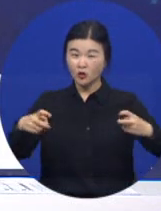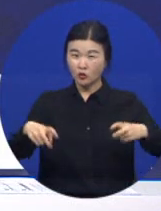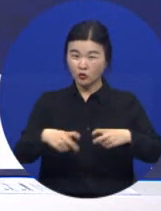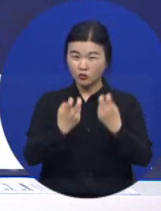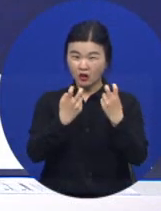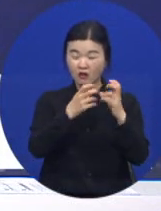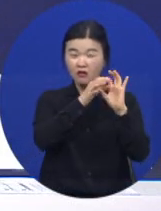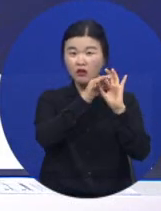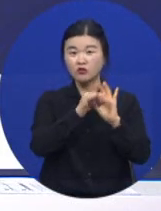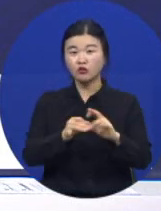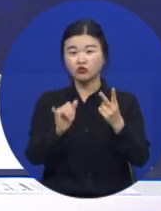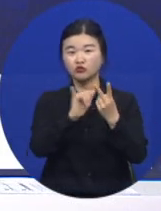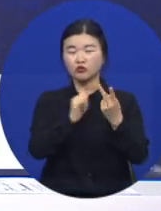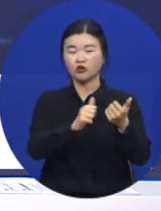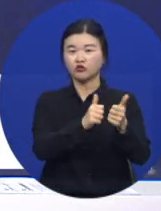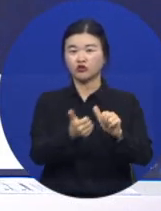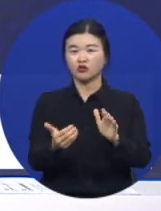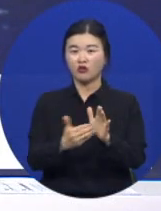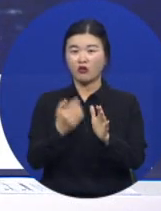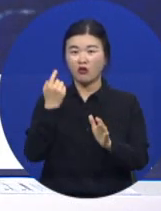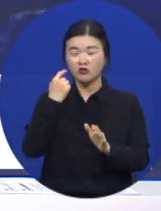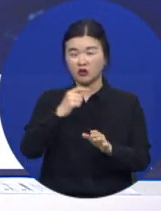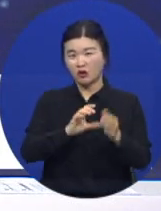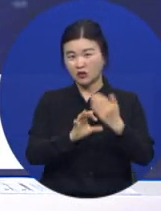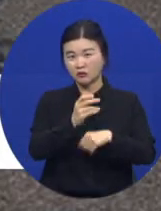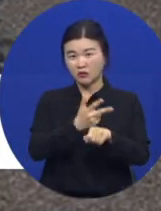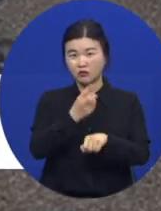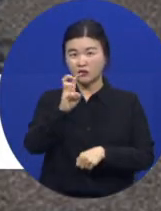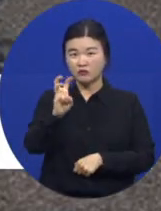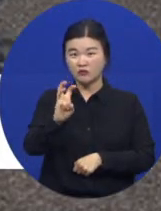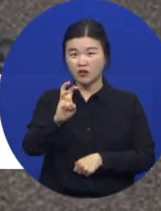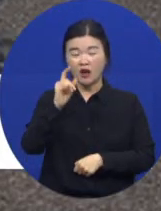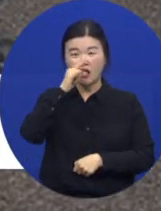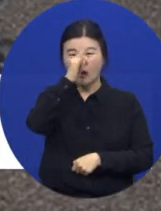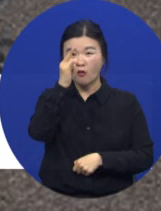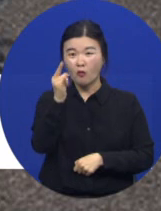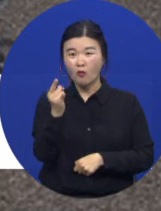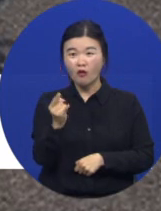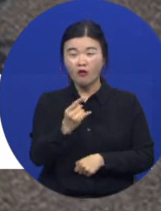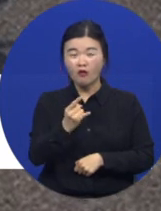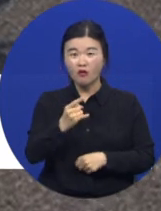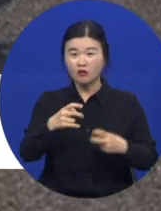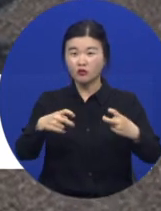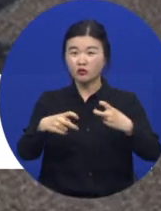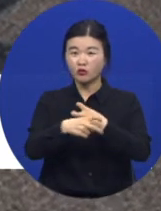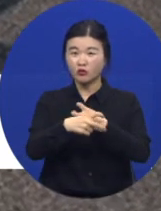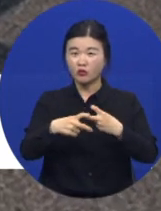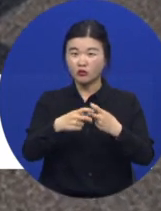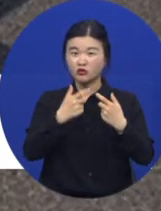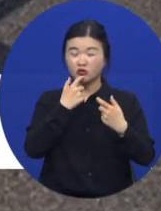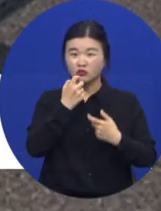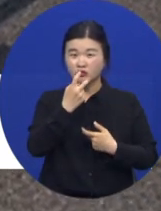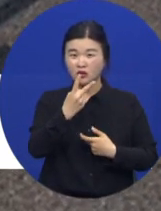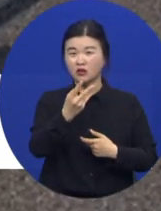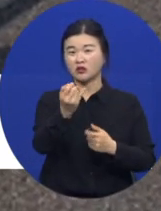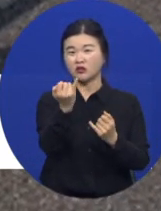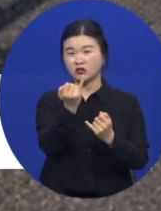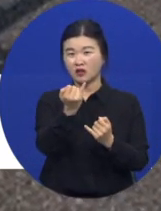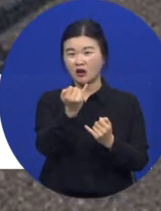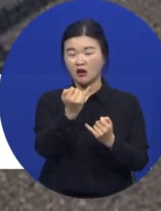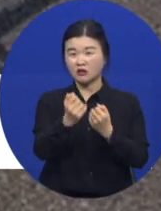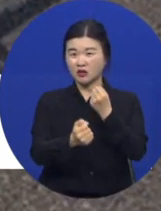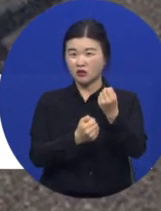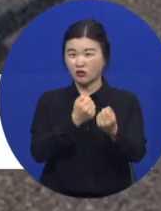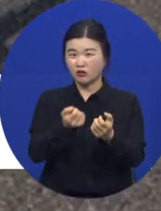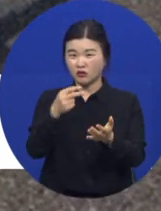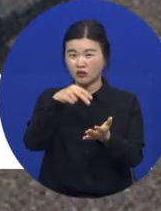교통사고가 잇따라 두 명이 숨졌습니다. 어제 오전 7시 반쯤 제주시 애월읍 상가리 인근 도로에서 62살 여성이